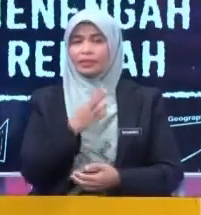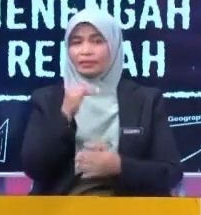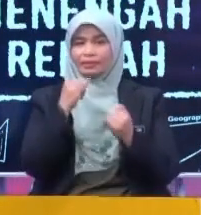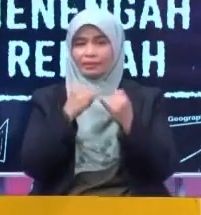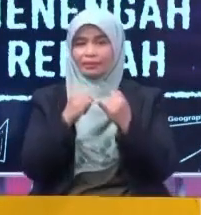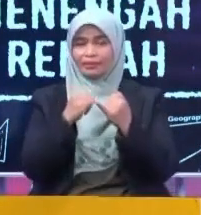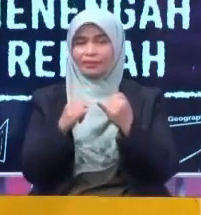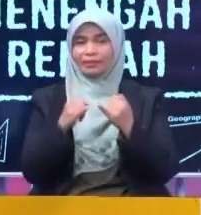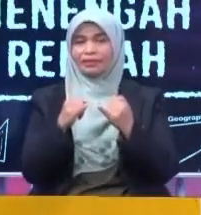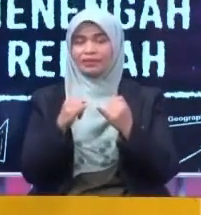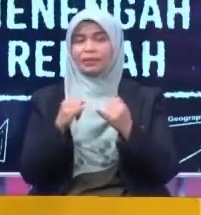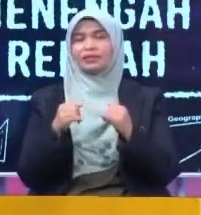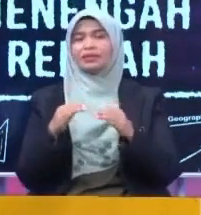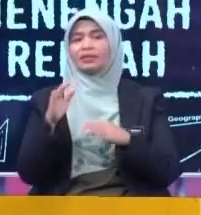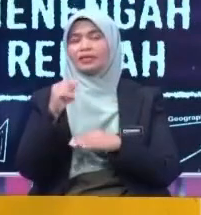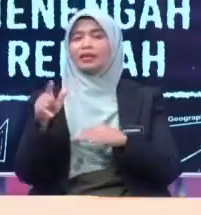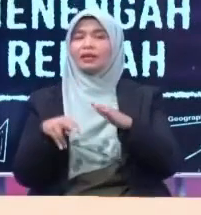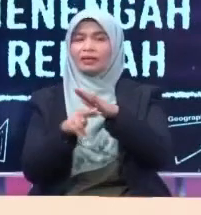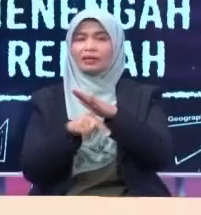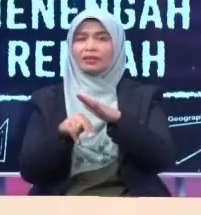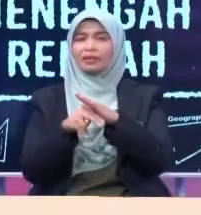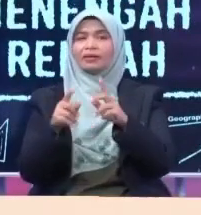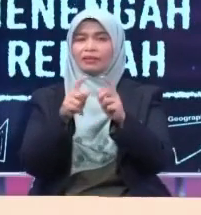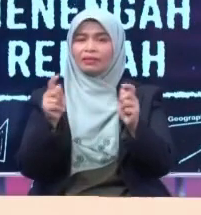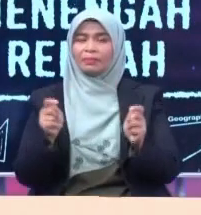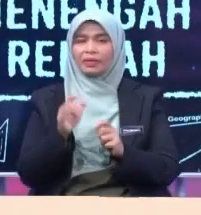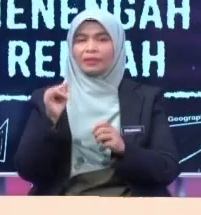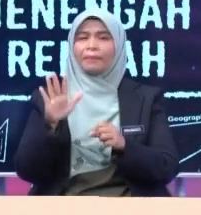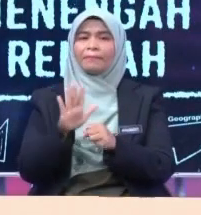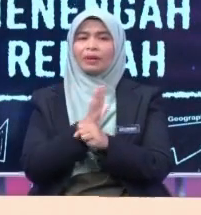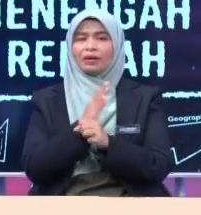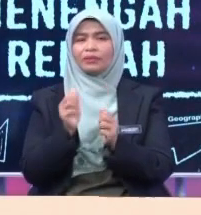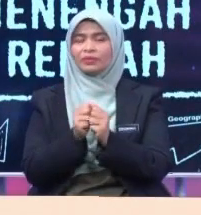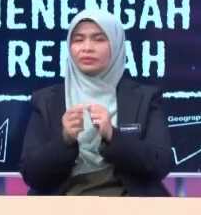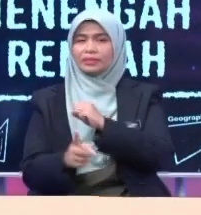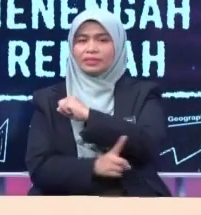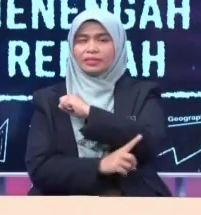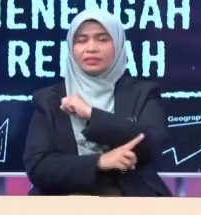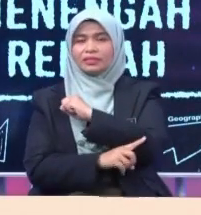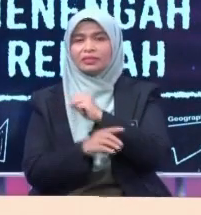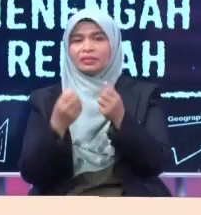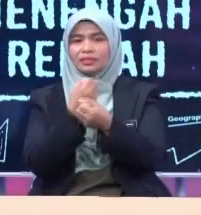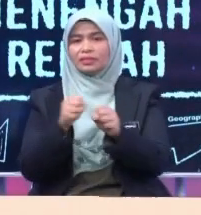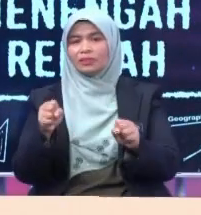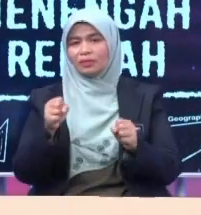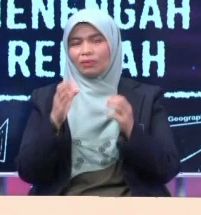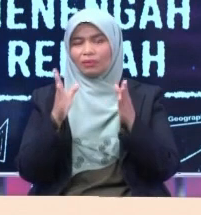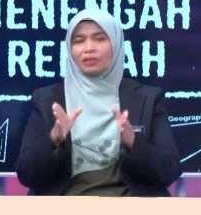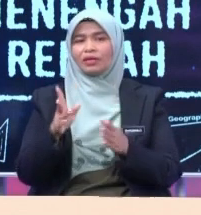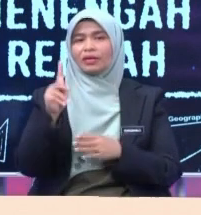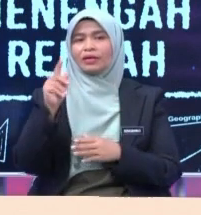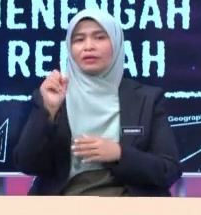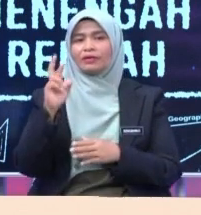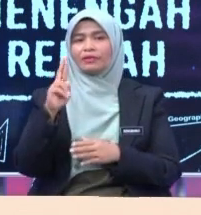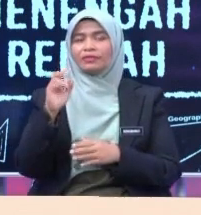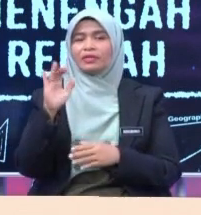akhir sekali ialah neraka, iaitu tempat yang dipenuhi dengan azab, disediakan untuk golongan kafir dan orang yang melanggar